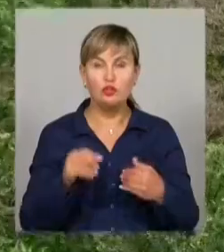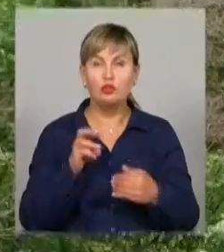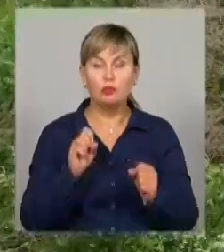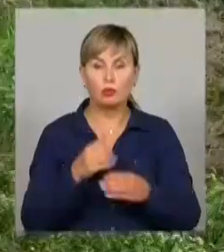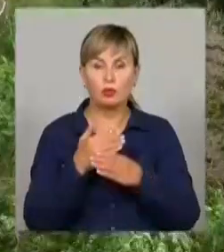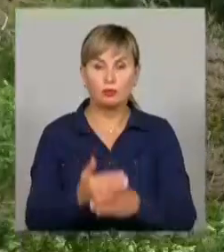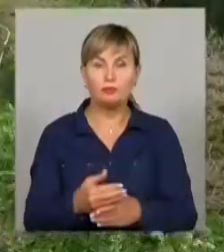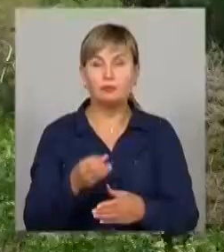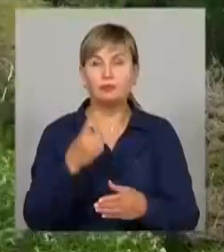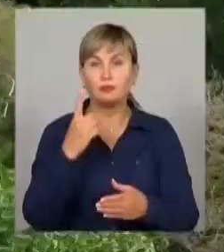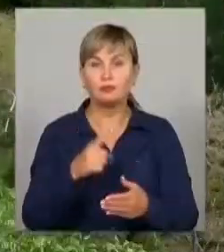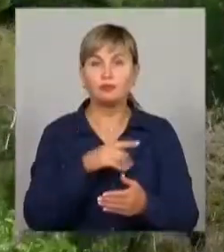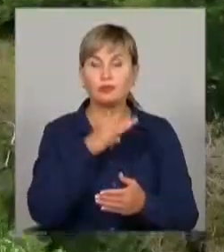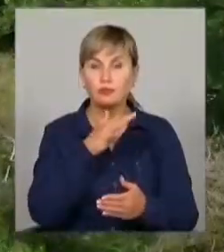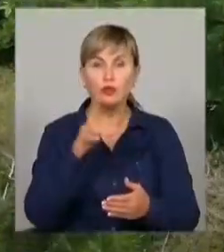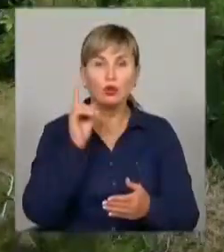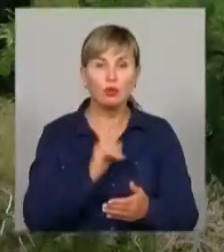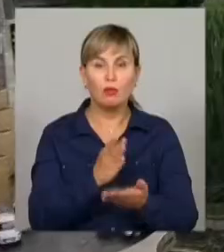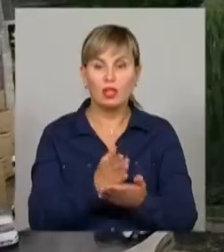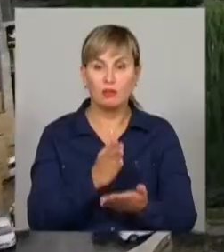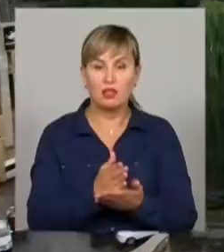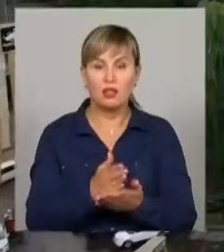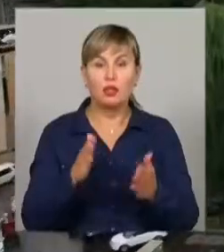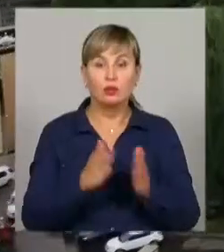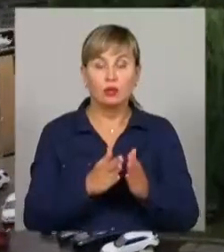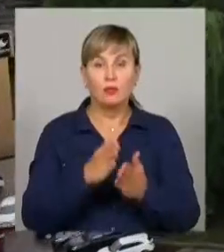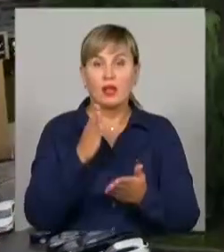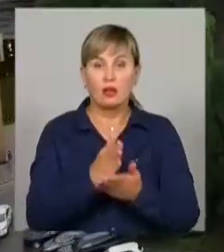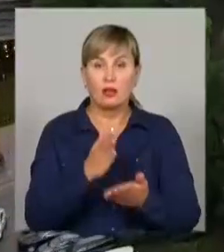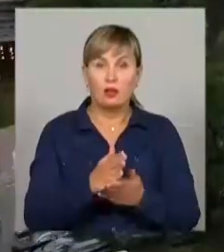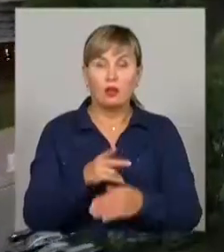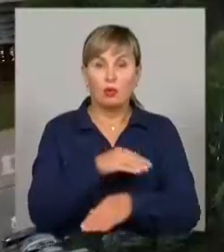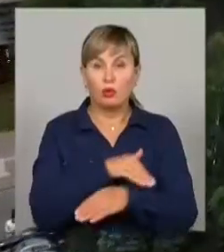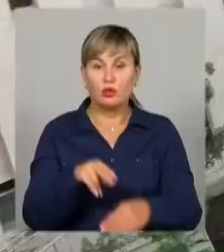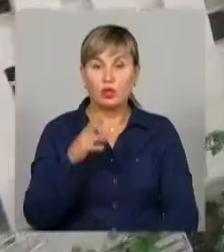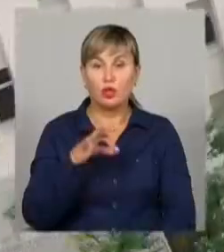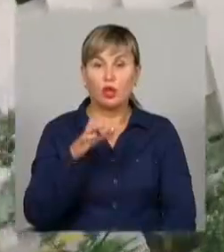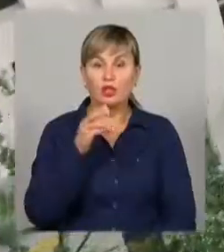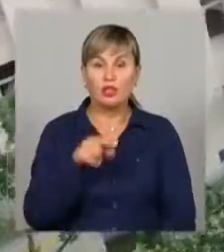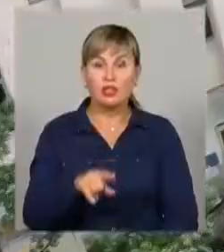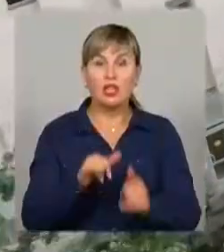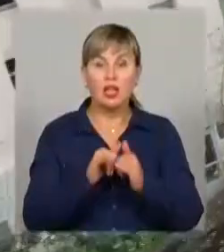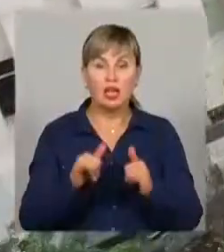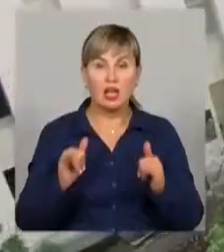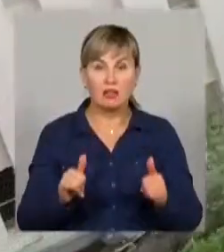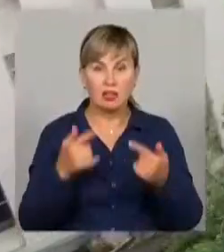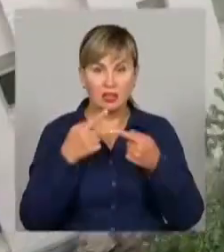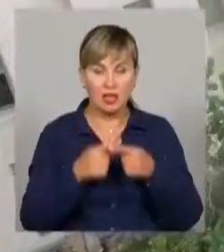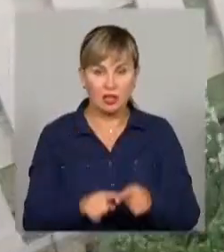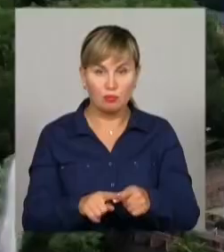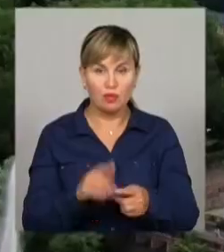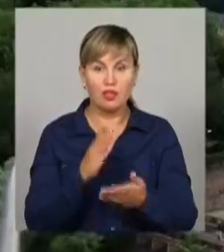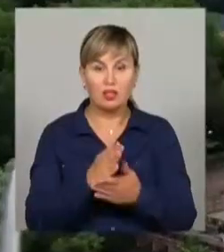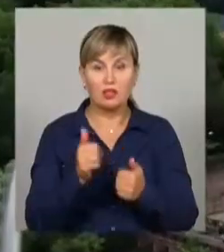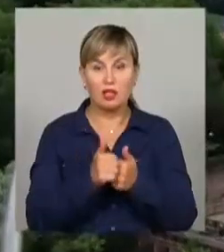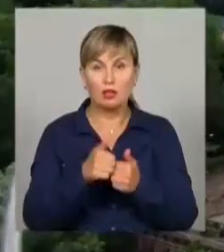помочь? Еще один важный момент – удобное расположение. Дом социальных услуг находится по проспекту Достык. Здесь развитая транспортная инфраструктура, рядом